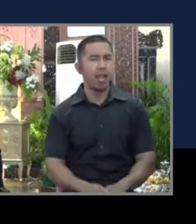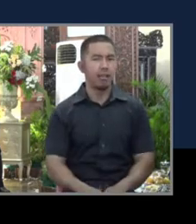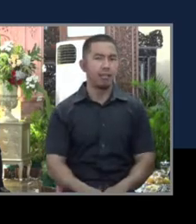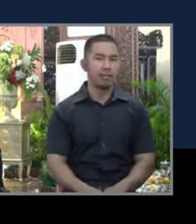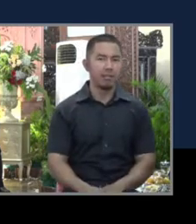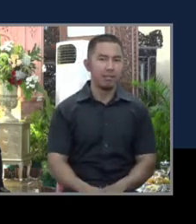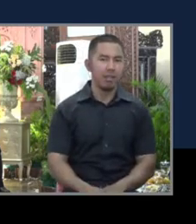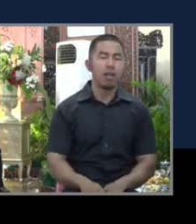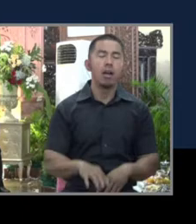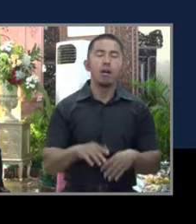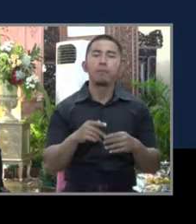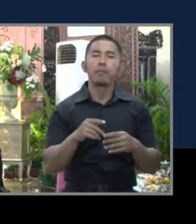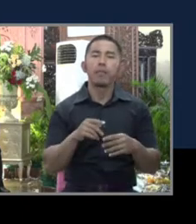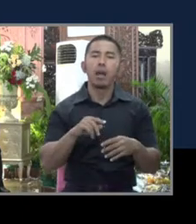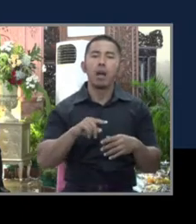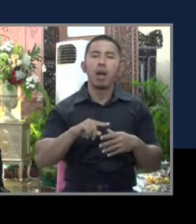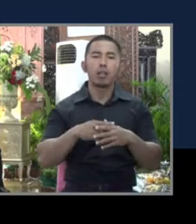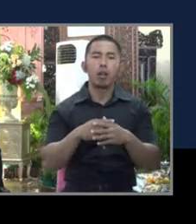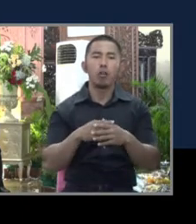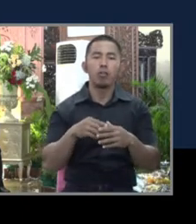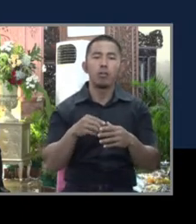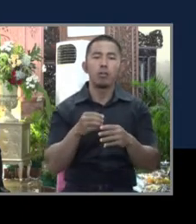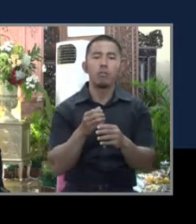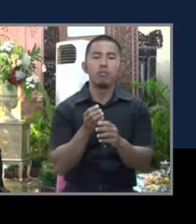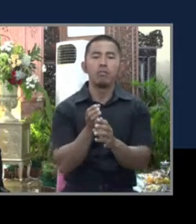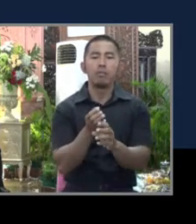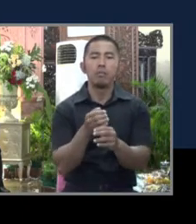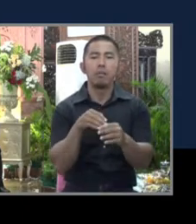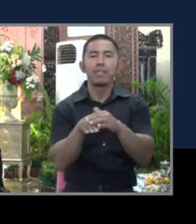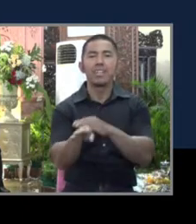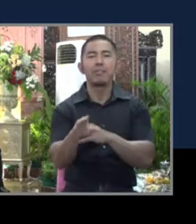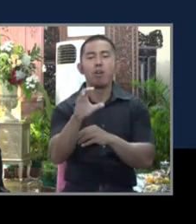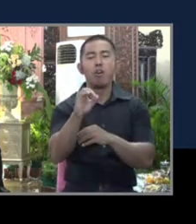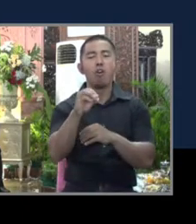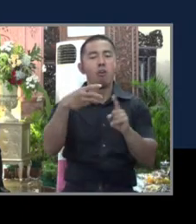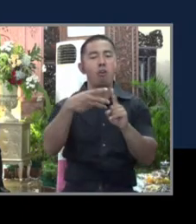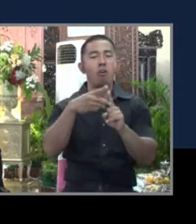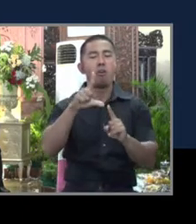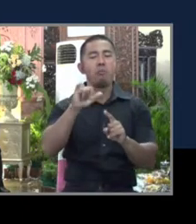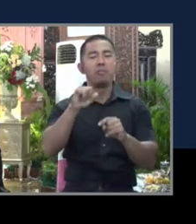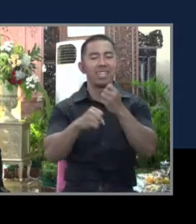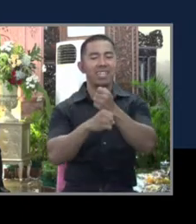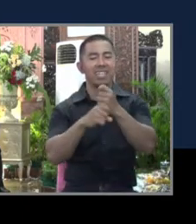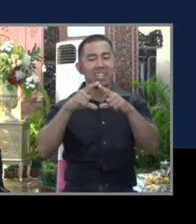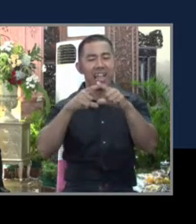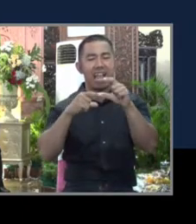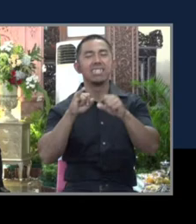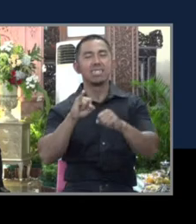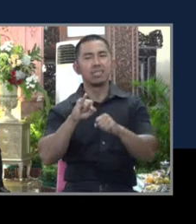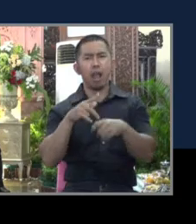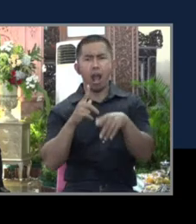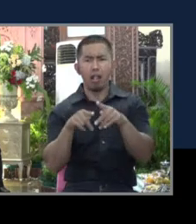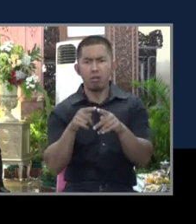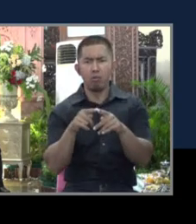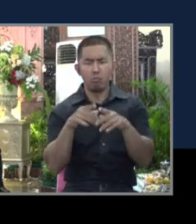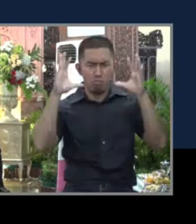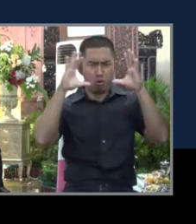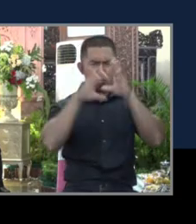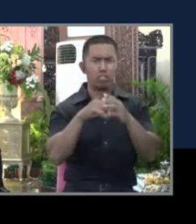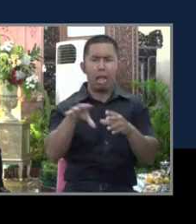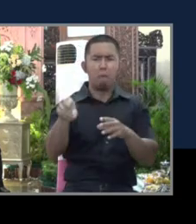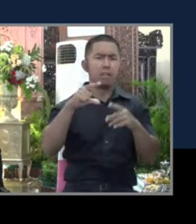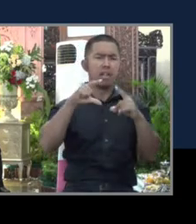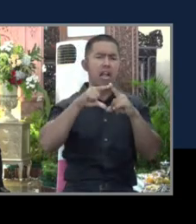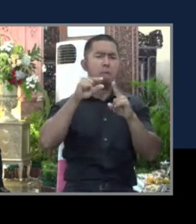Atau Anda mengeluarkan obligasi, terserah. Tapi kalau hanya mengendarkan APBD, enggak akan pernah tercapai. Ini paradigma